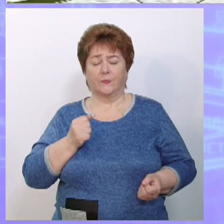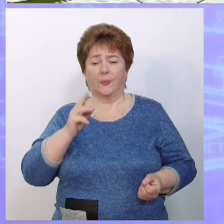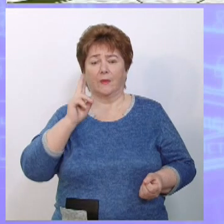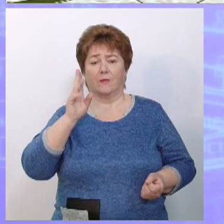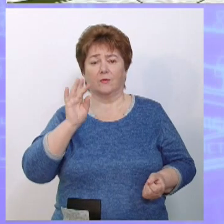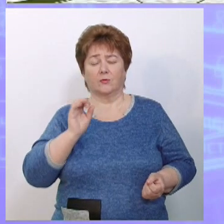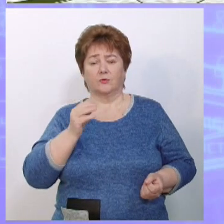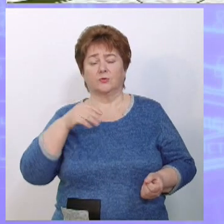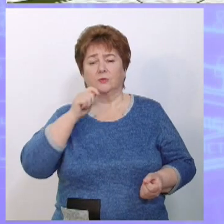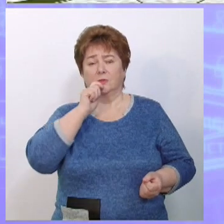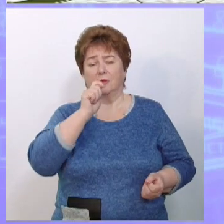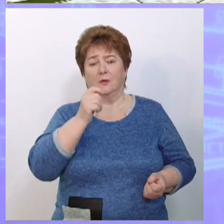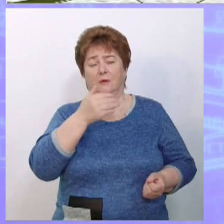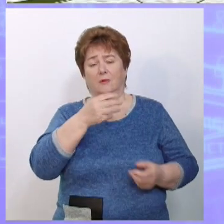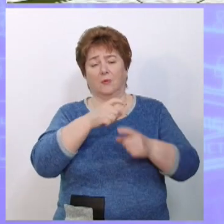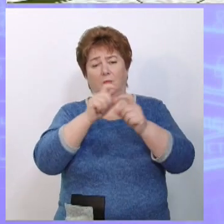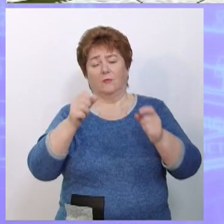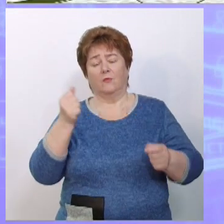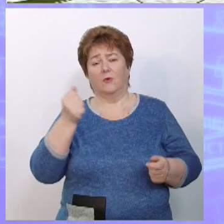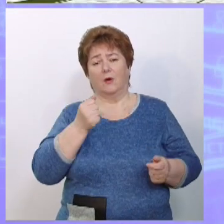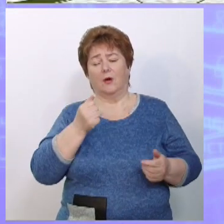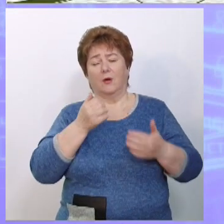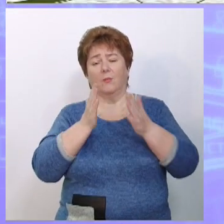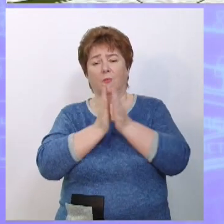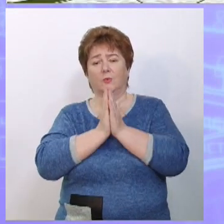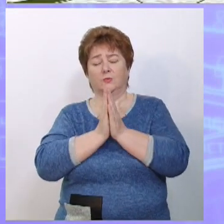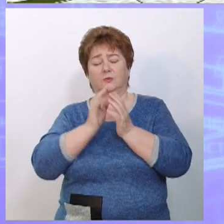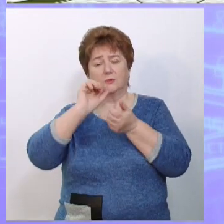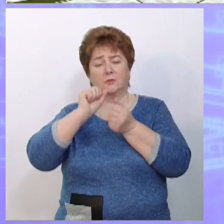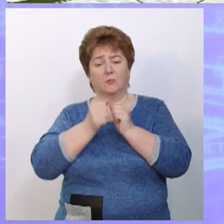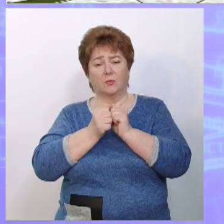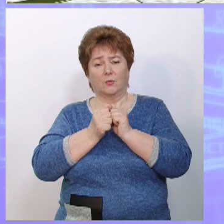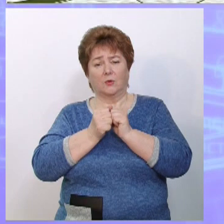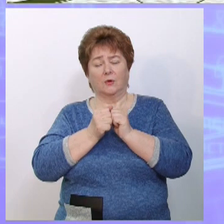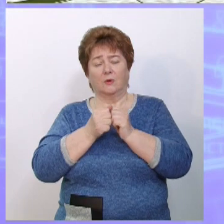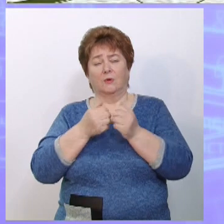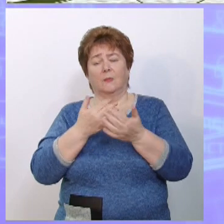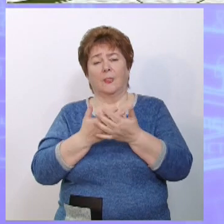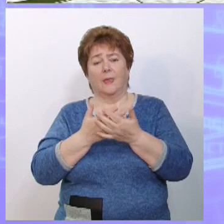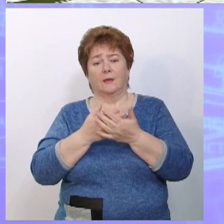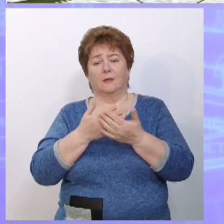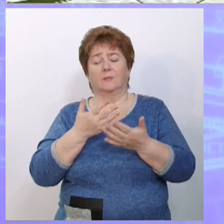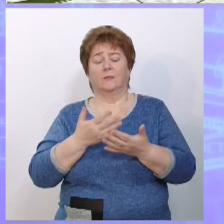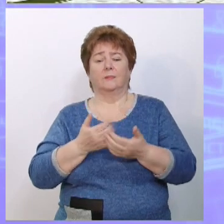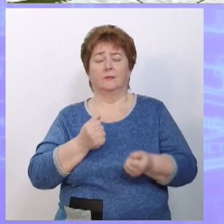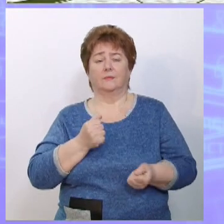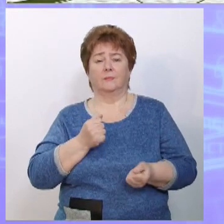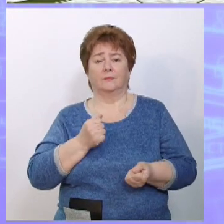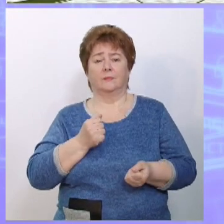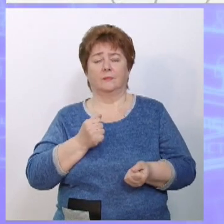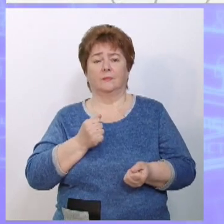Крош дарит вам букву А и просит запомнить данные примеры.